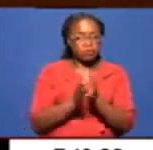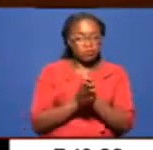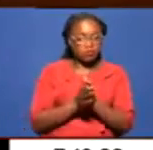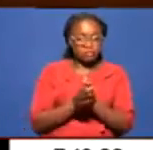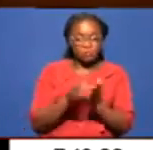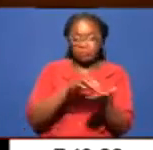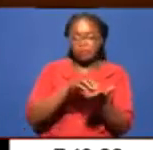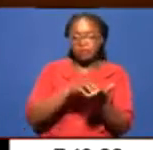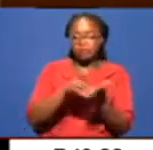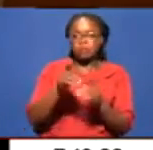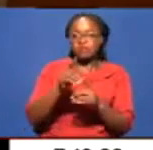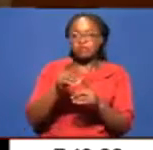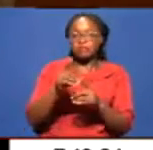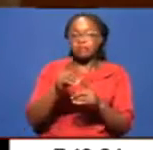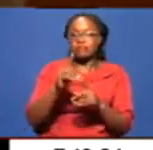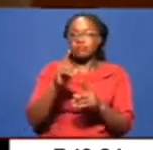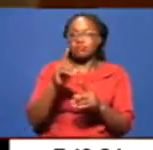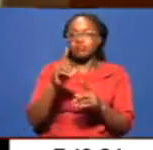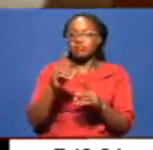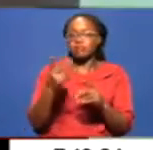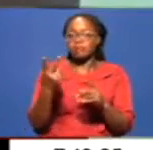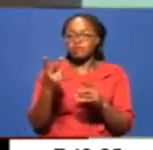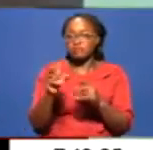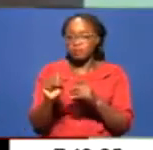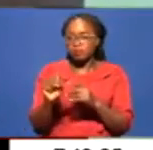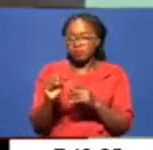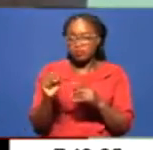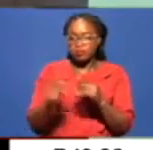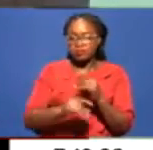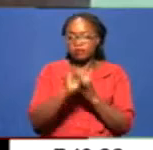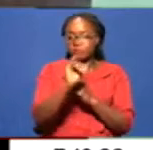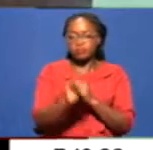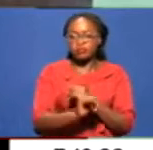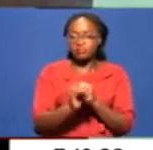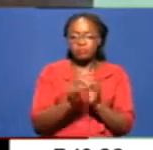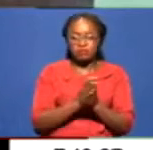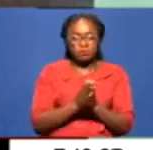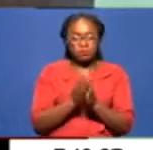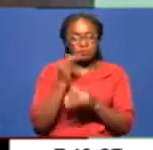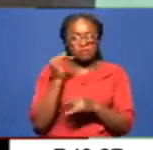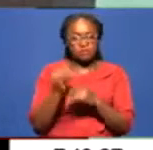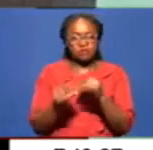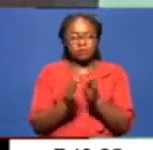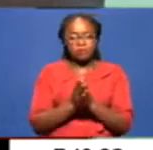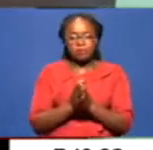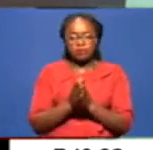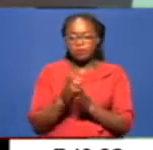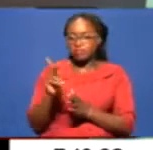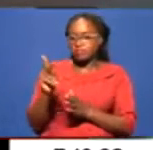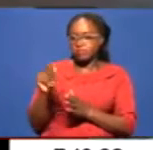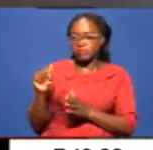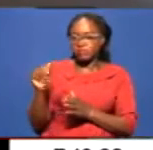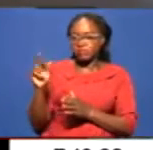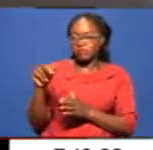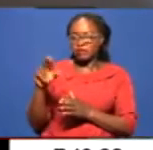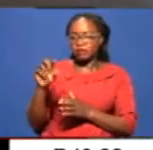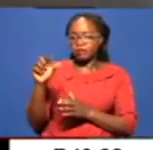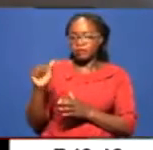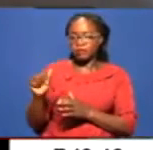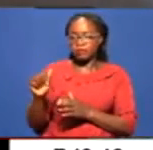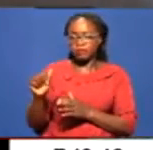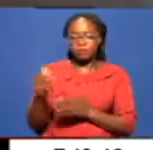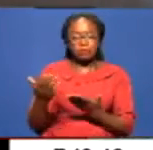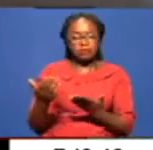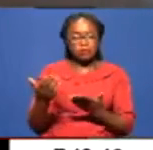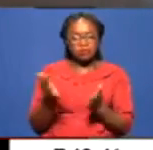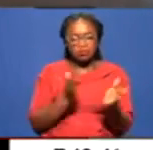itatajwa mnamo Januari tarehe 25. Na hatimaye Jeremiah Karuga Kagunda ameshtakiwa kwa kosa la